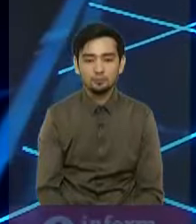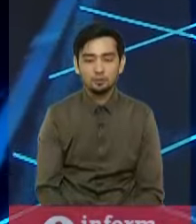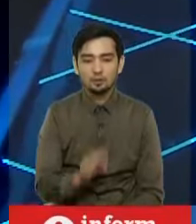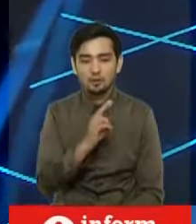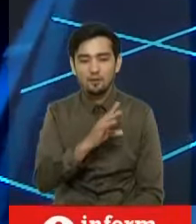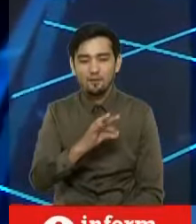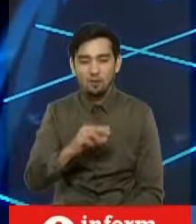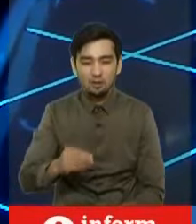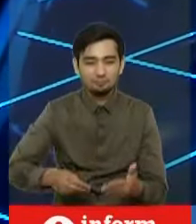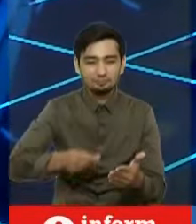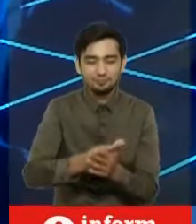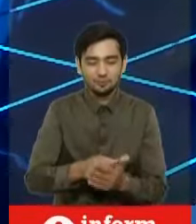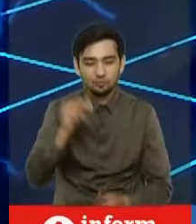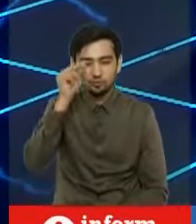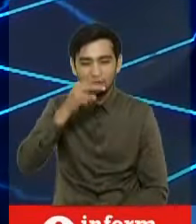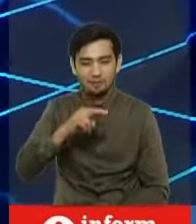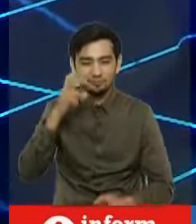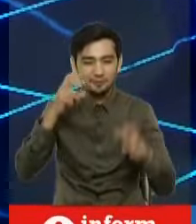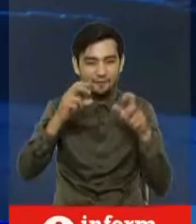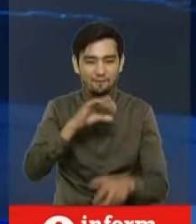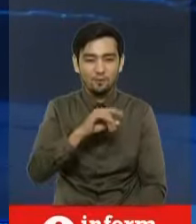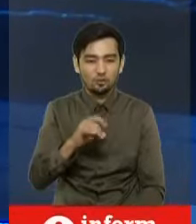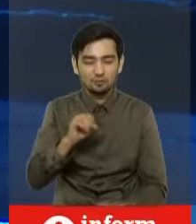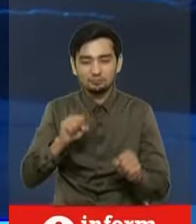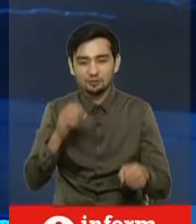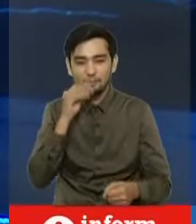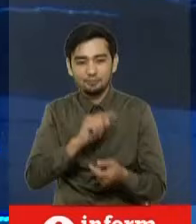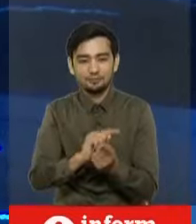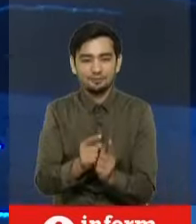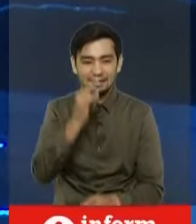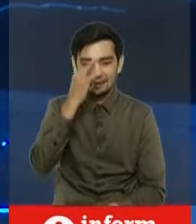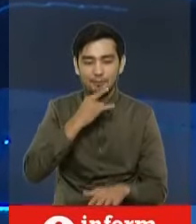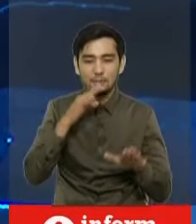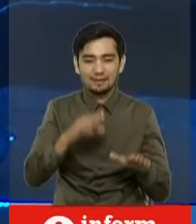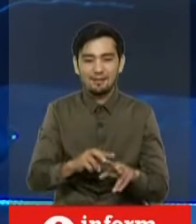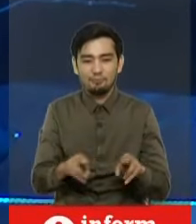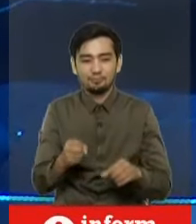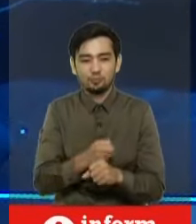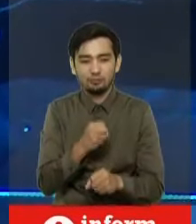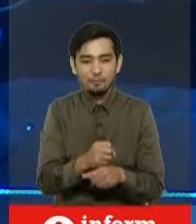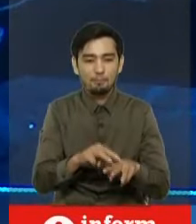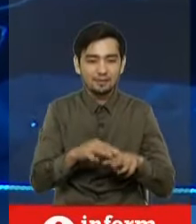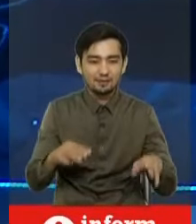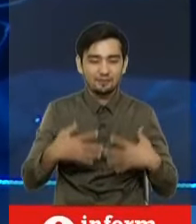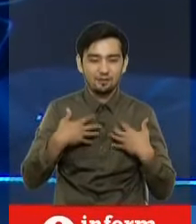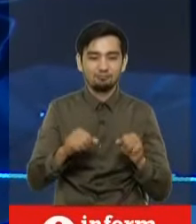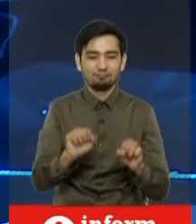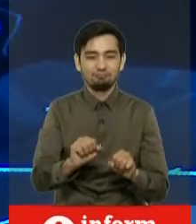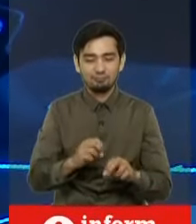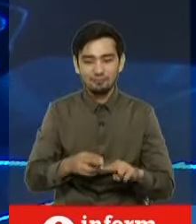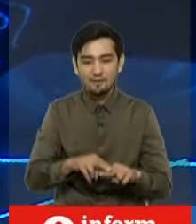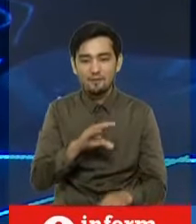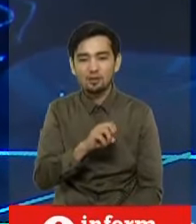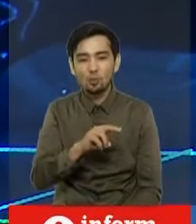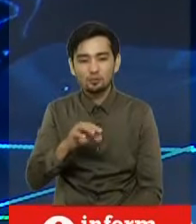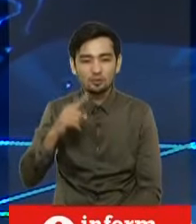Квоты на платное обучение в медицинских вузах могут ввести в Казахстане. Такую возможность рассматривают в Министерстве здравоохранения. Ведомство